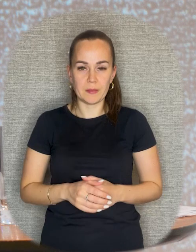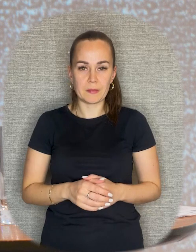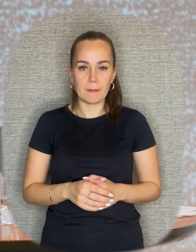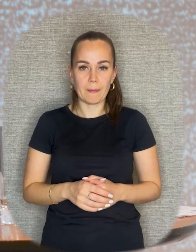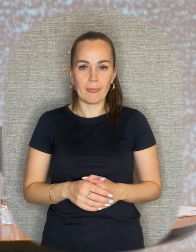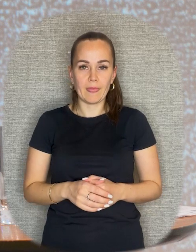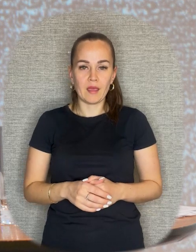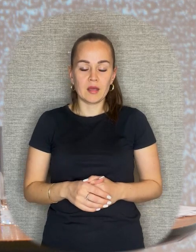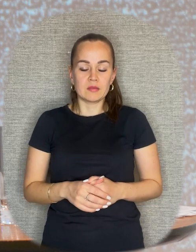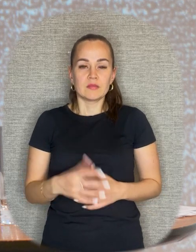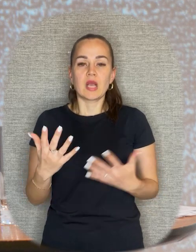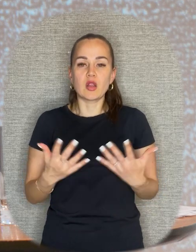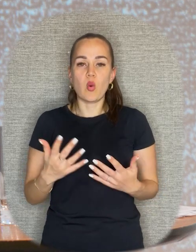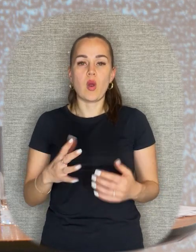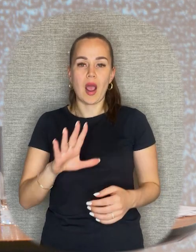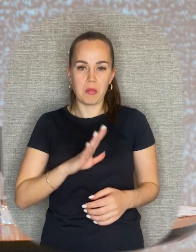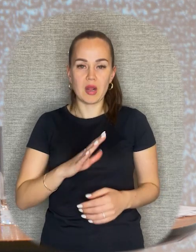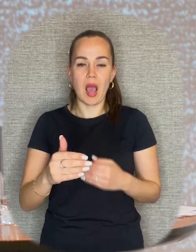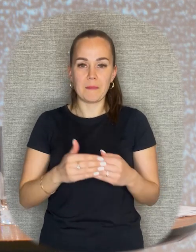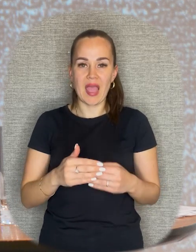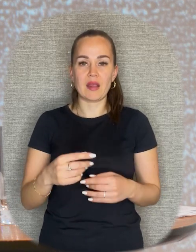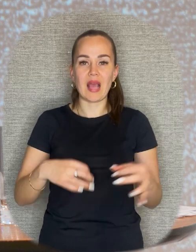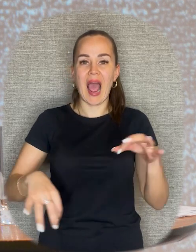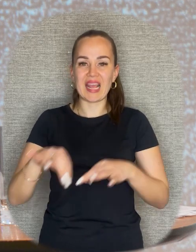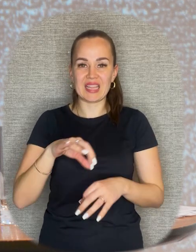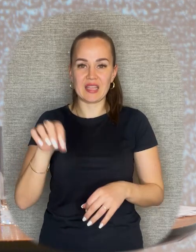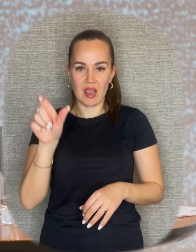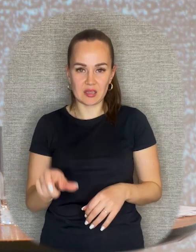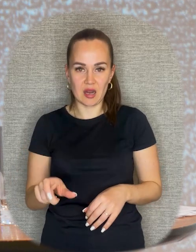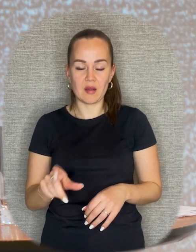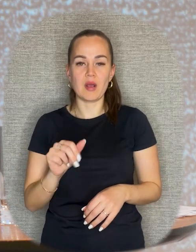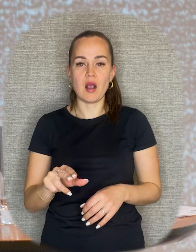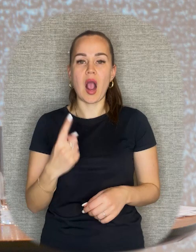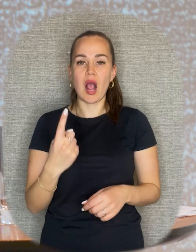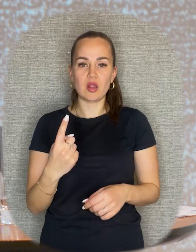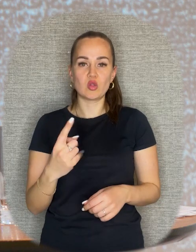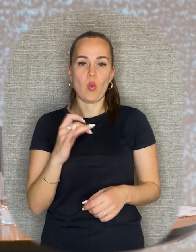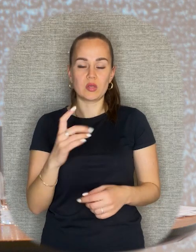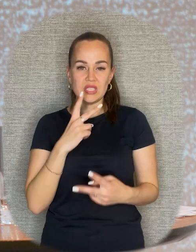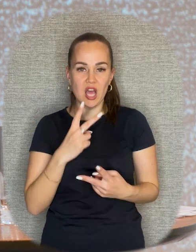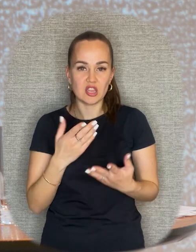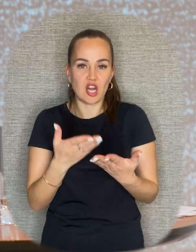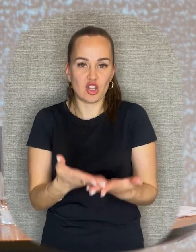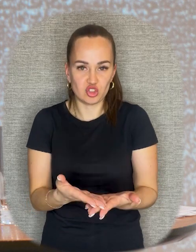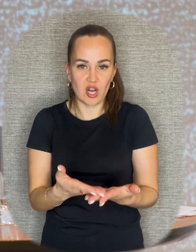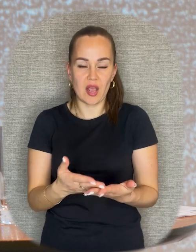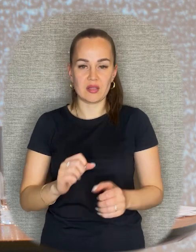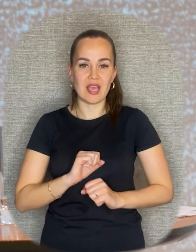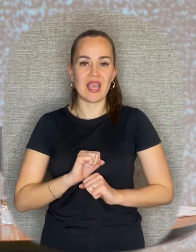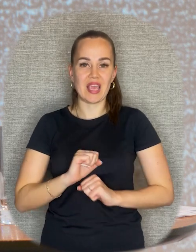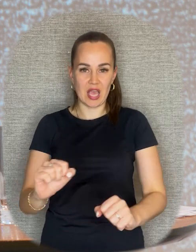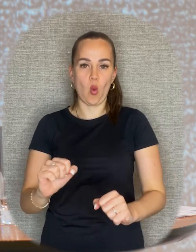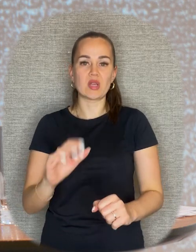социальная но и как творческая задача принципиальная творческая задача которая